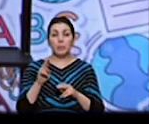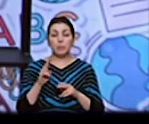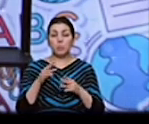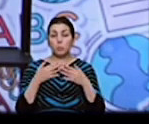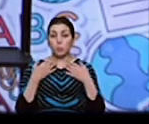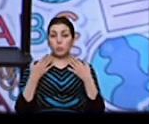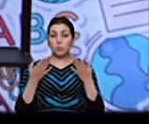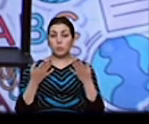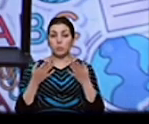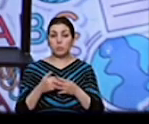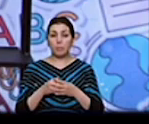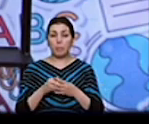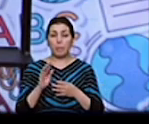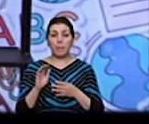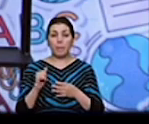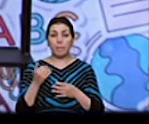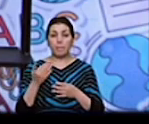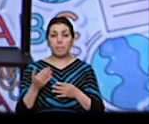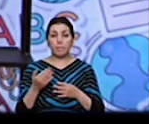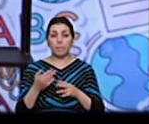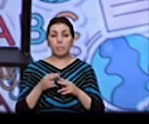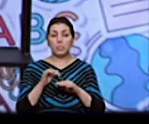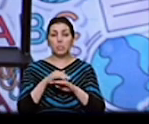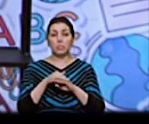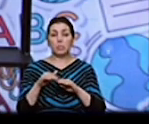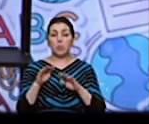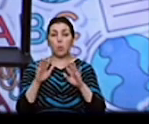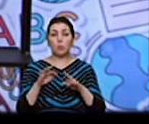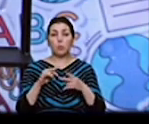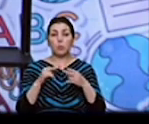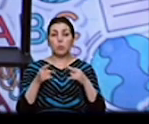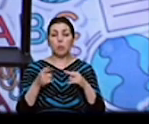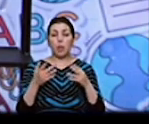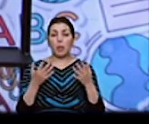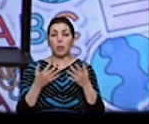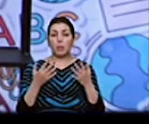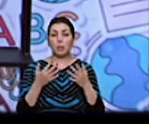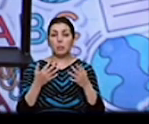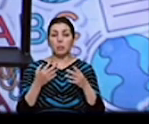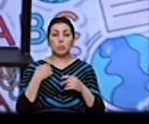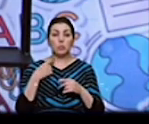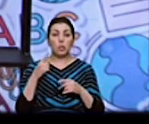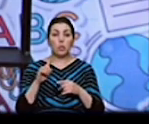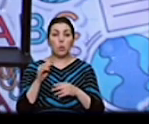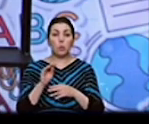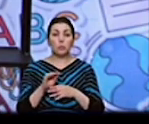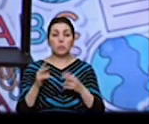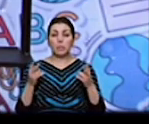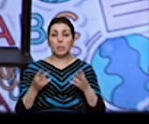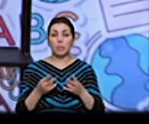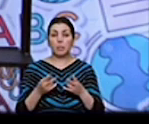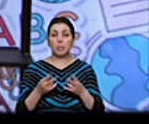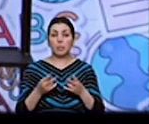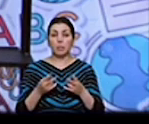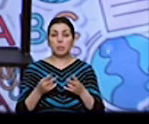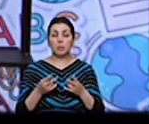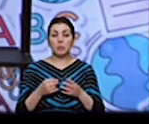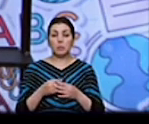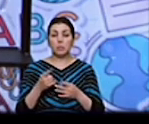gaplarni o'qiysiz va chiziqlar o'rniga qanday sonlarni qo'yishimiz